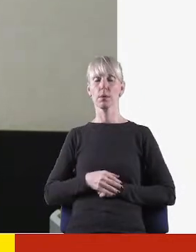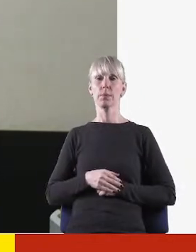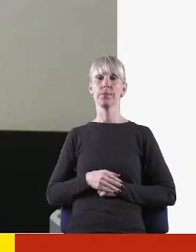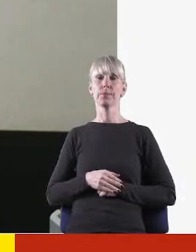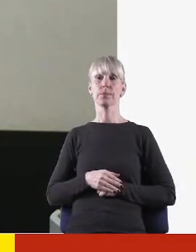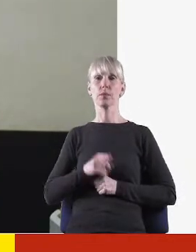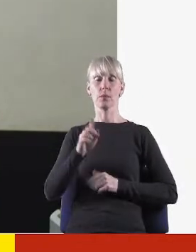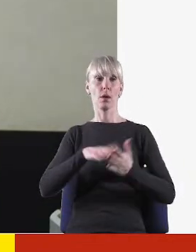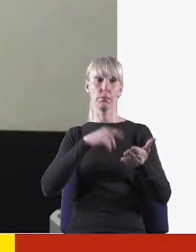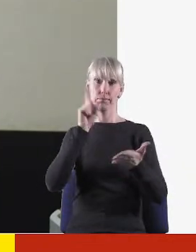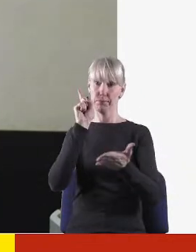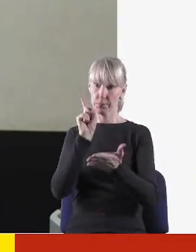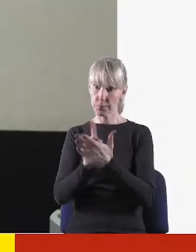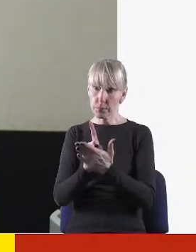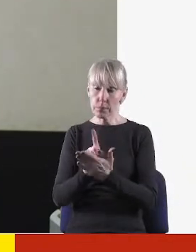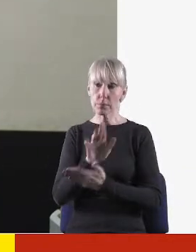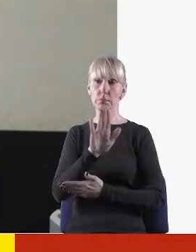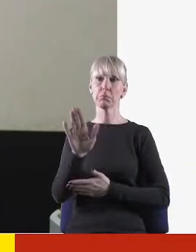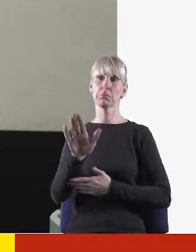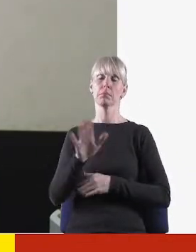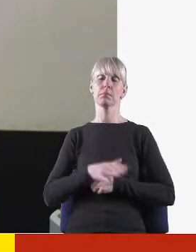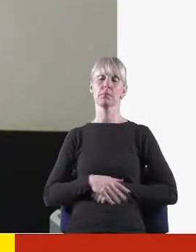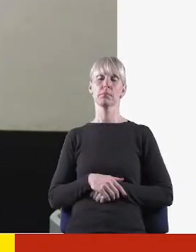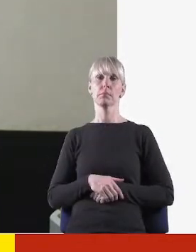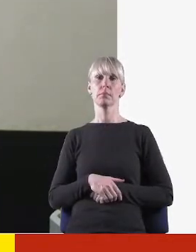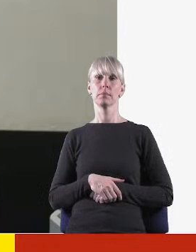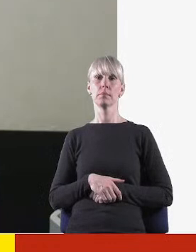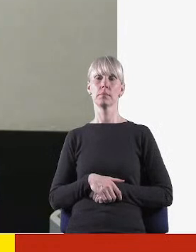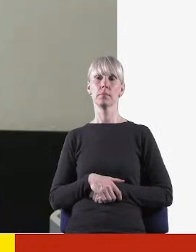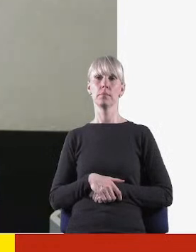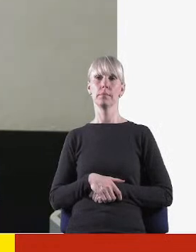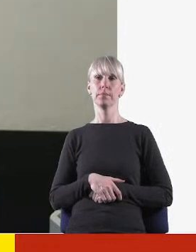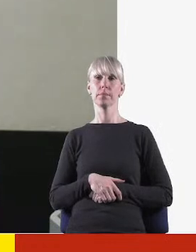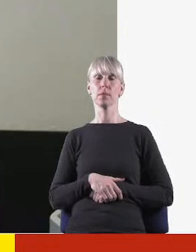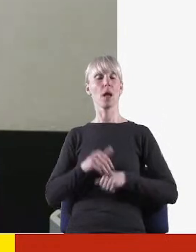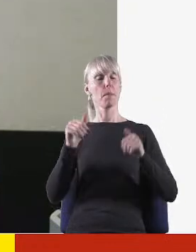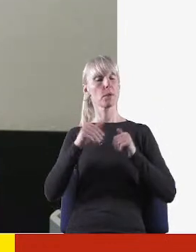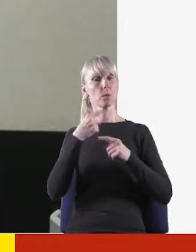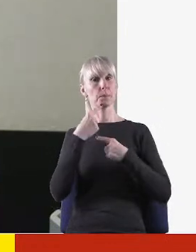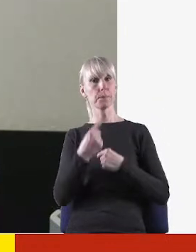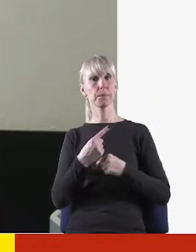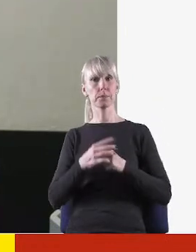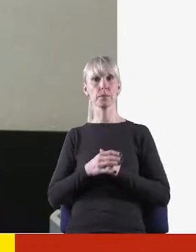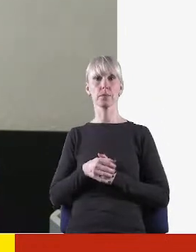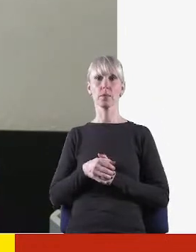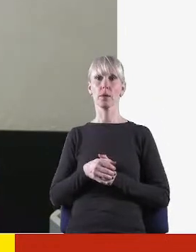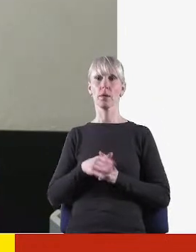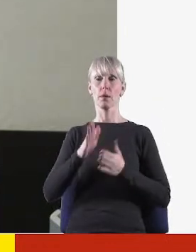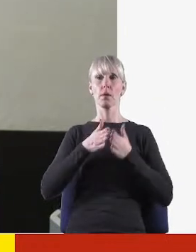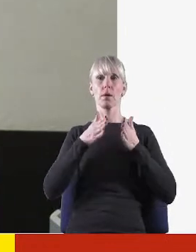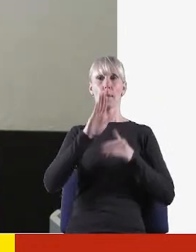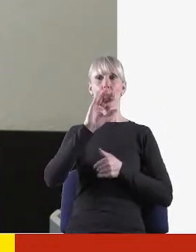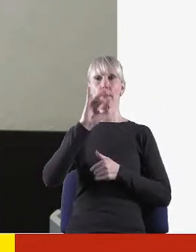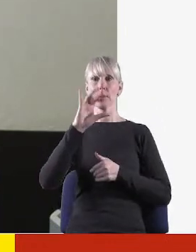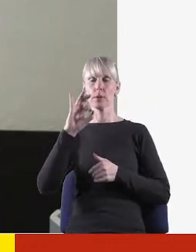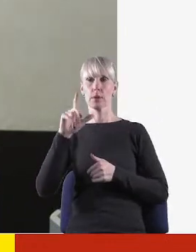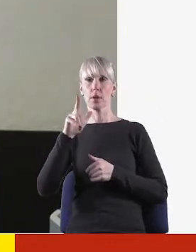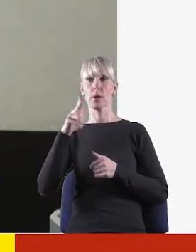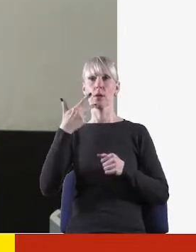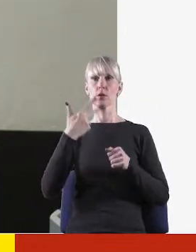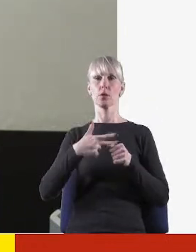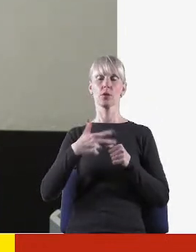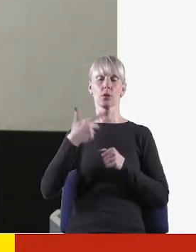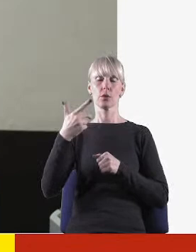takie sukcesy w tym roku osiągnął. A więc można tutaj wymienić Barlickiego 32A w